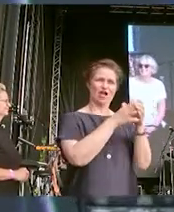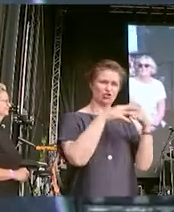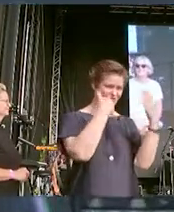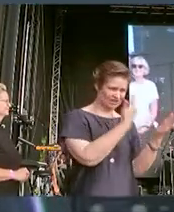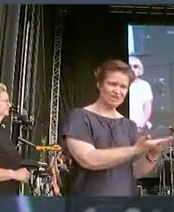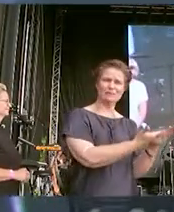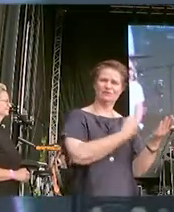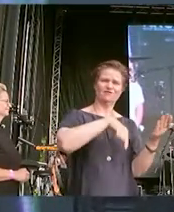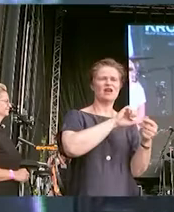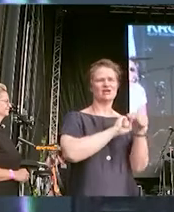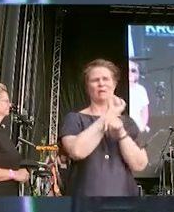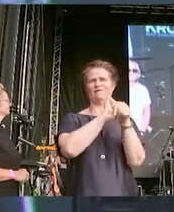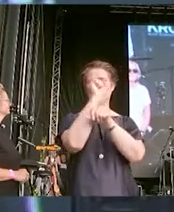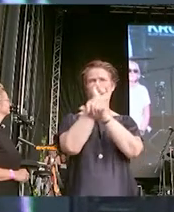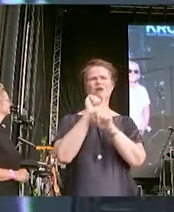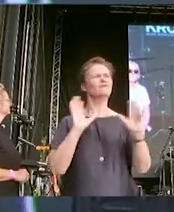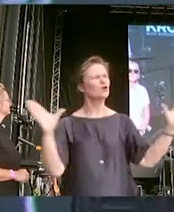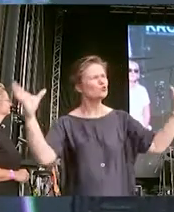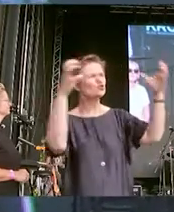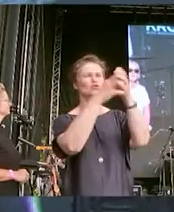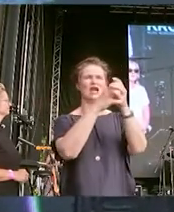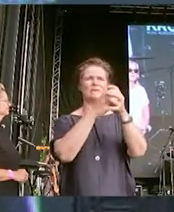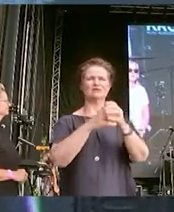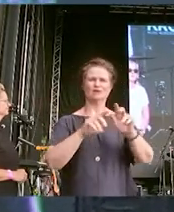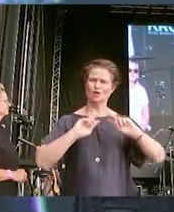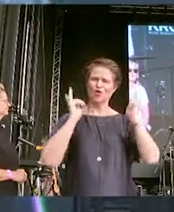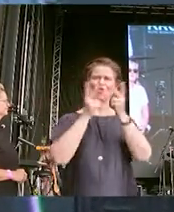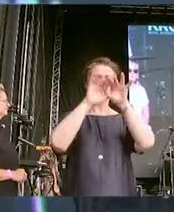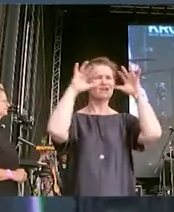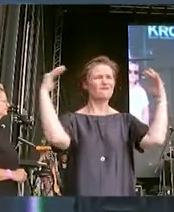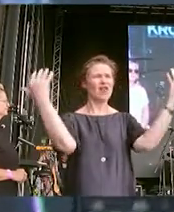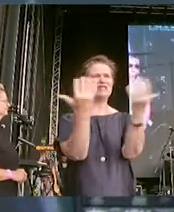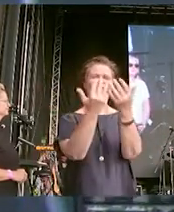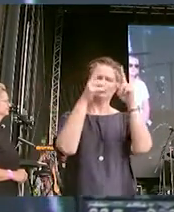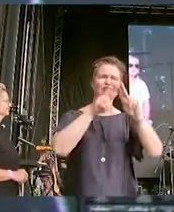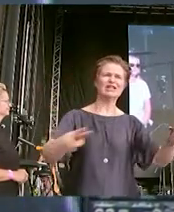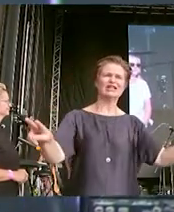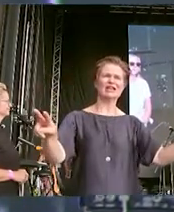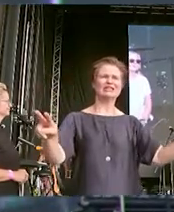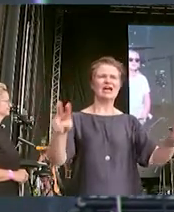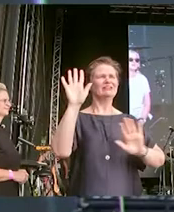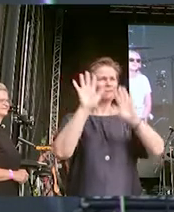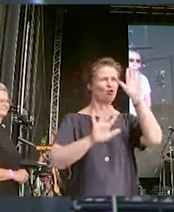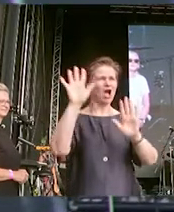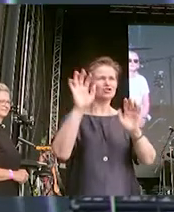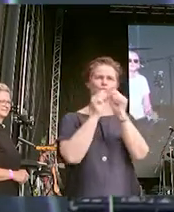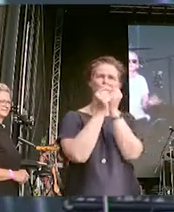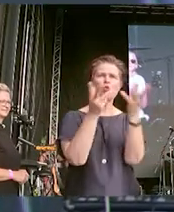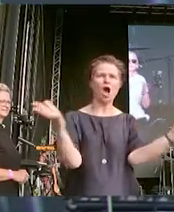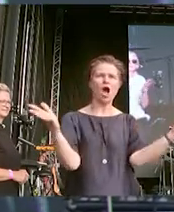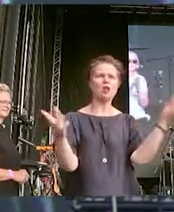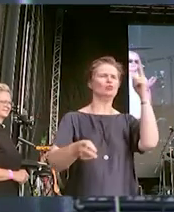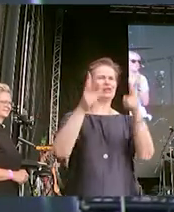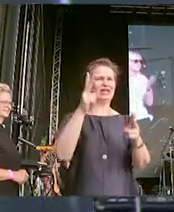und zusammen mit euch kämpfen, dass unsere Welt friedlich, demokratisch, plural und gerecht wird.